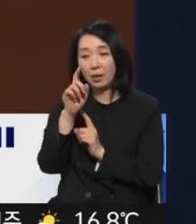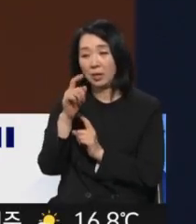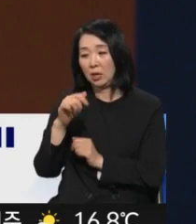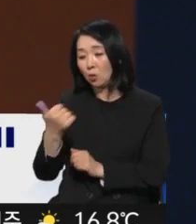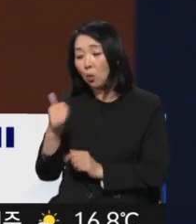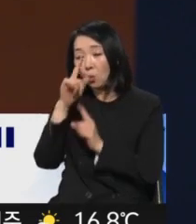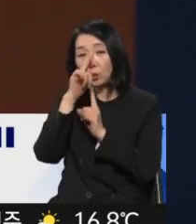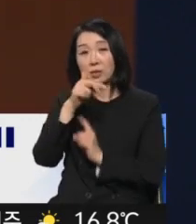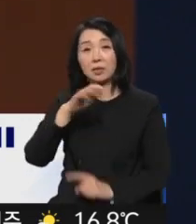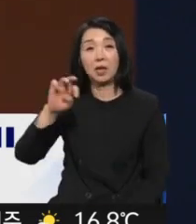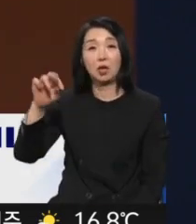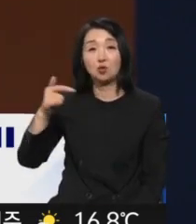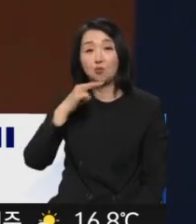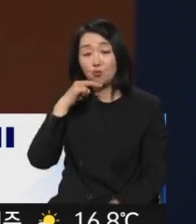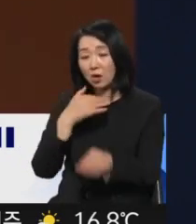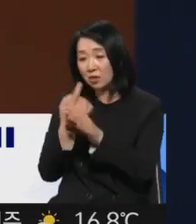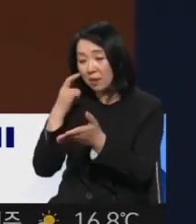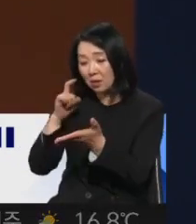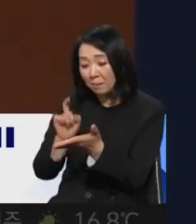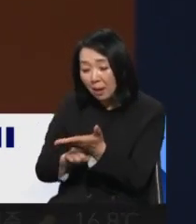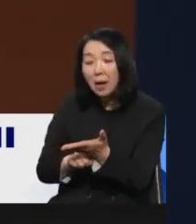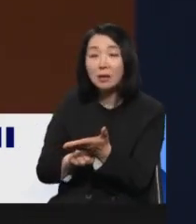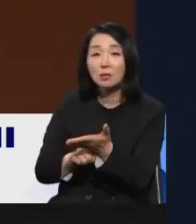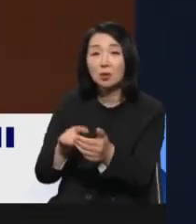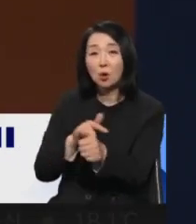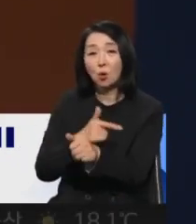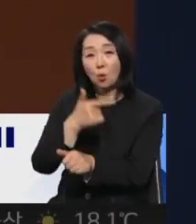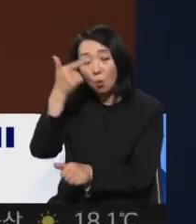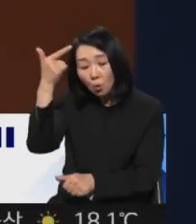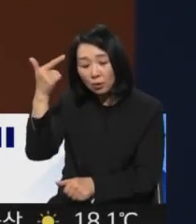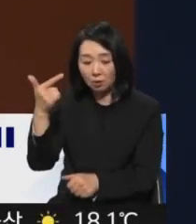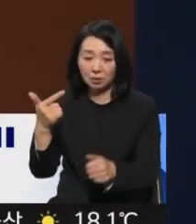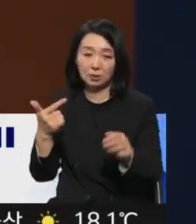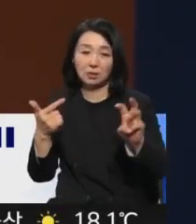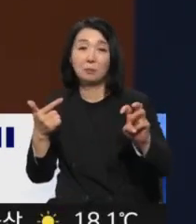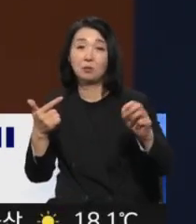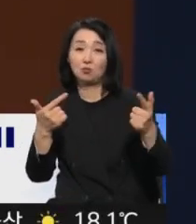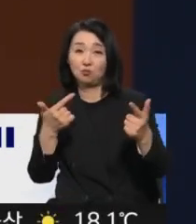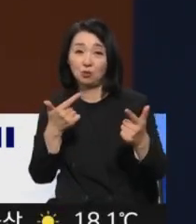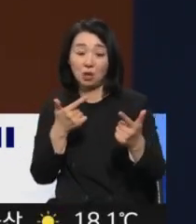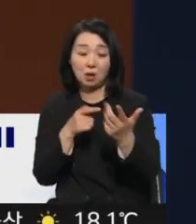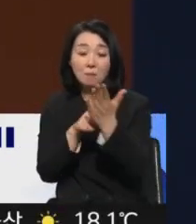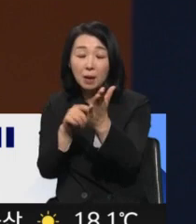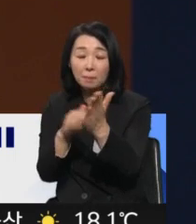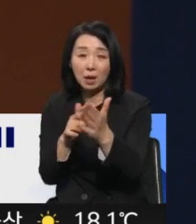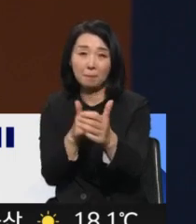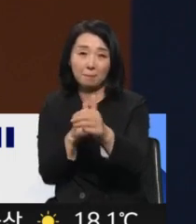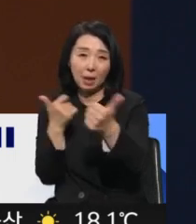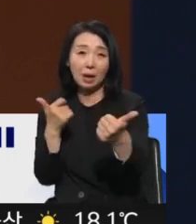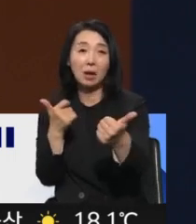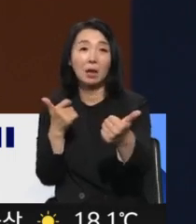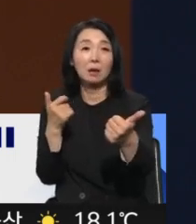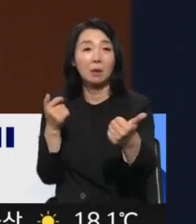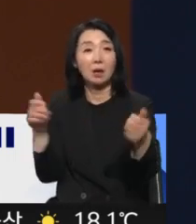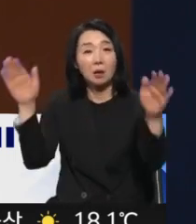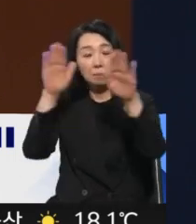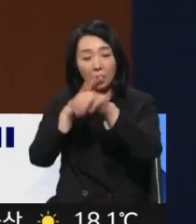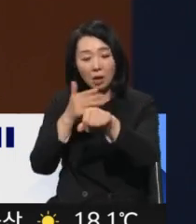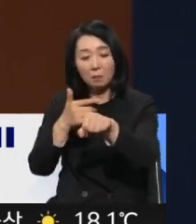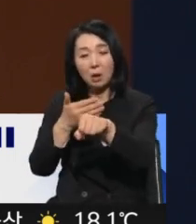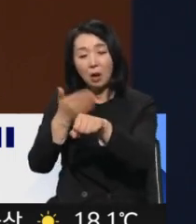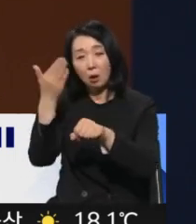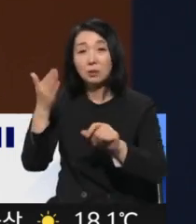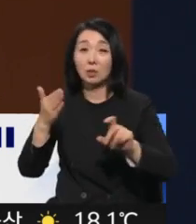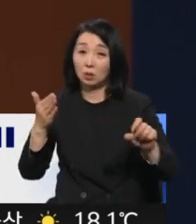보고를 서면으로 올린게 오후 6시 36분이고요 피살될 수각된 시각이 밤 9시에서 10시인데요 그